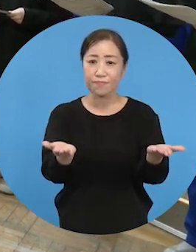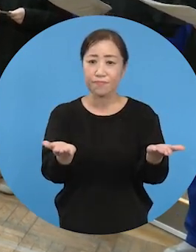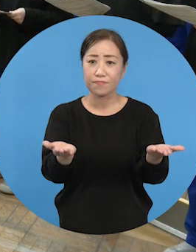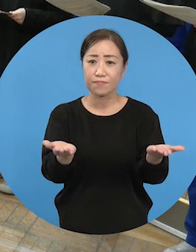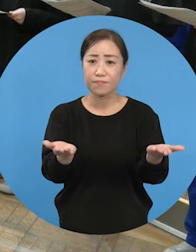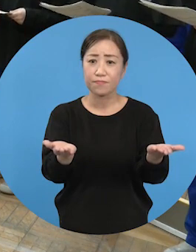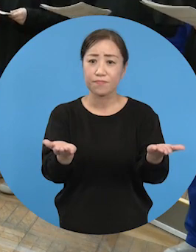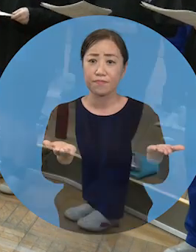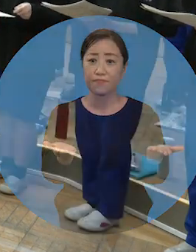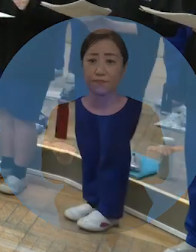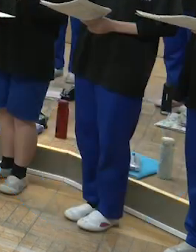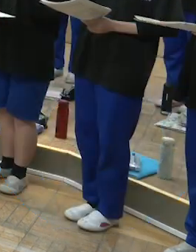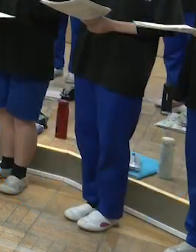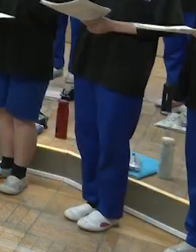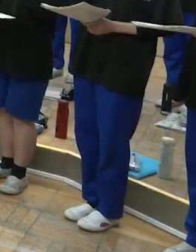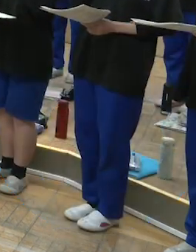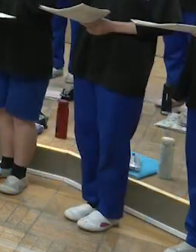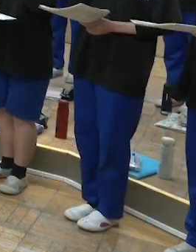聞きください。